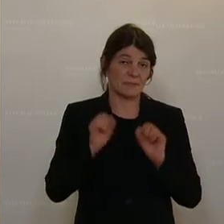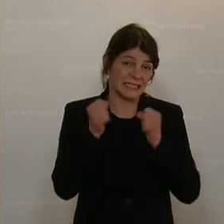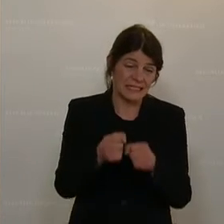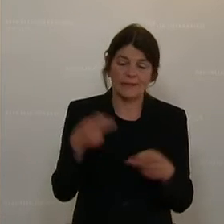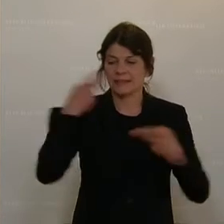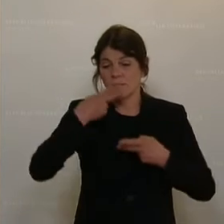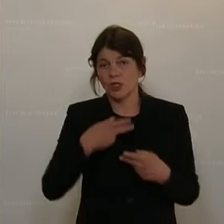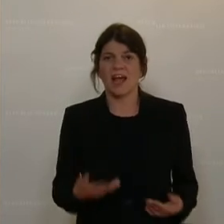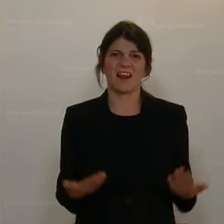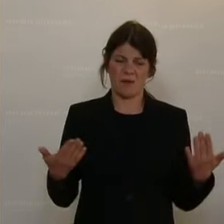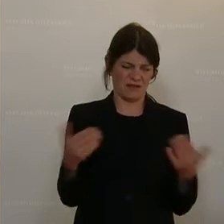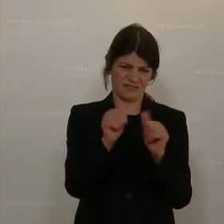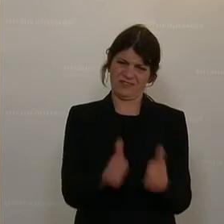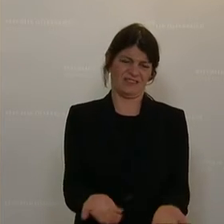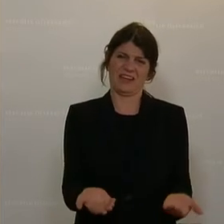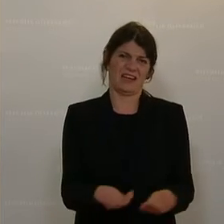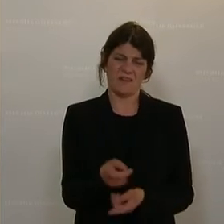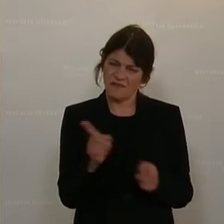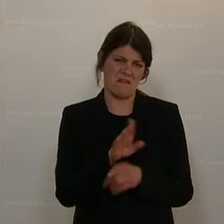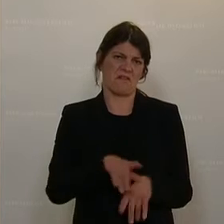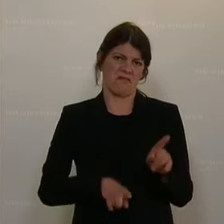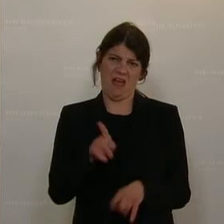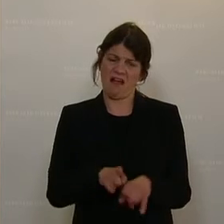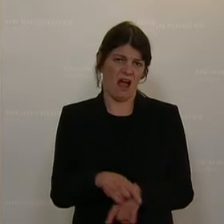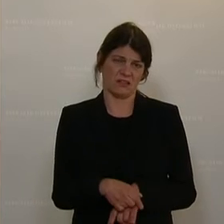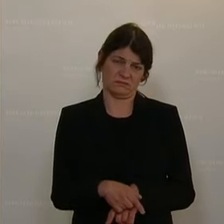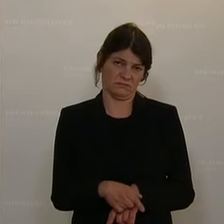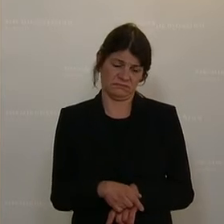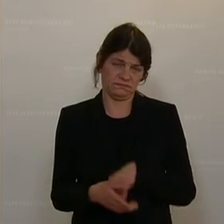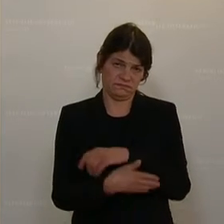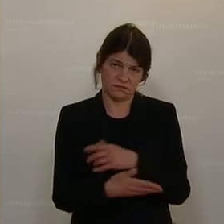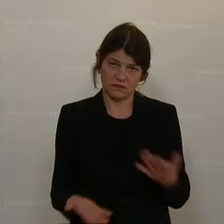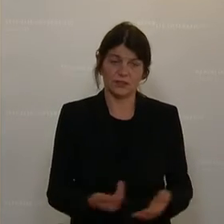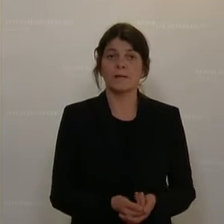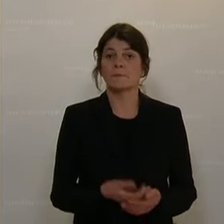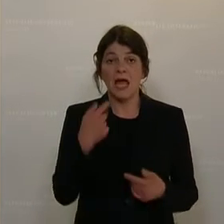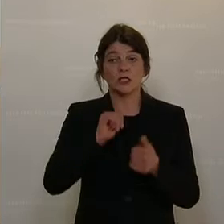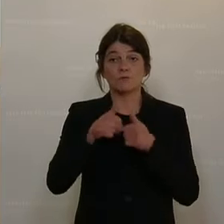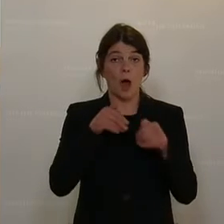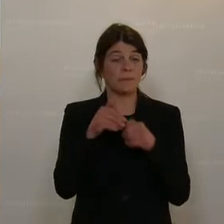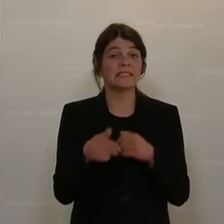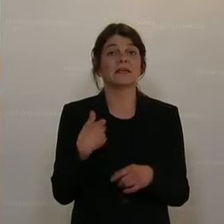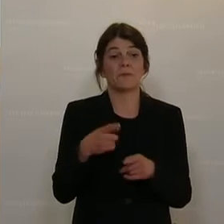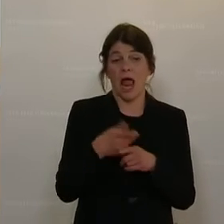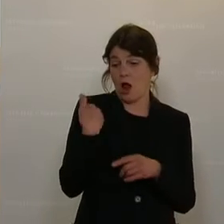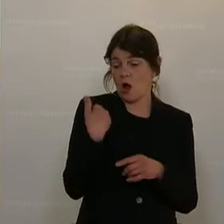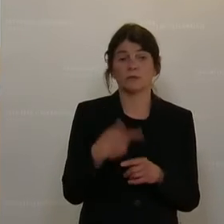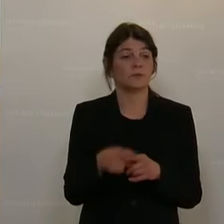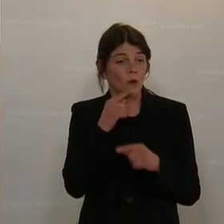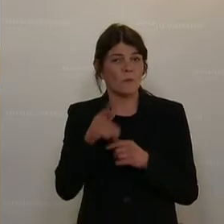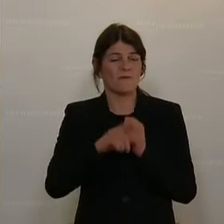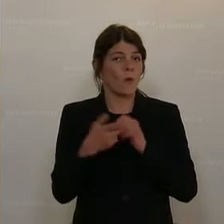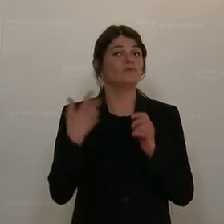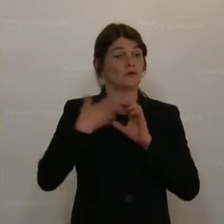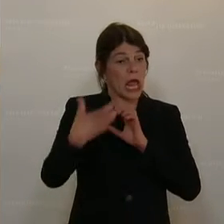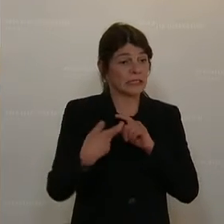Initiative selbstverständlich. Aber dieser Stil hat schon ein bisschen was von Kindergarten. Herr Sportminister, wir haben im letzten Ausschuss auch über den MPO-Fonds länger gesprochen